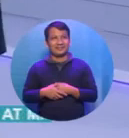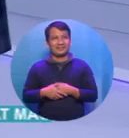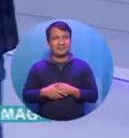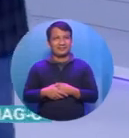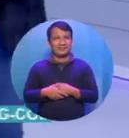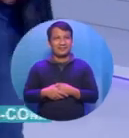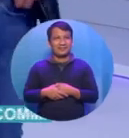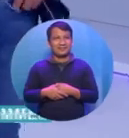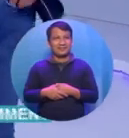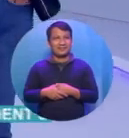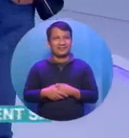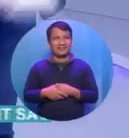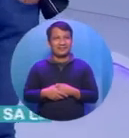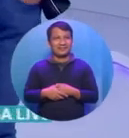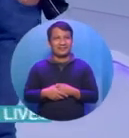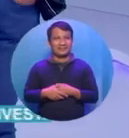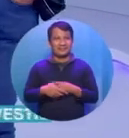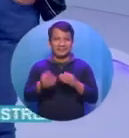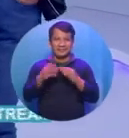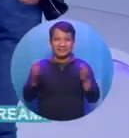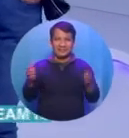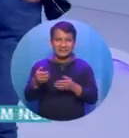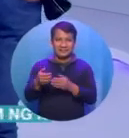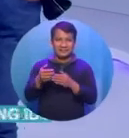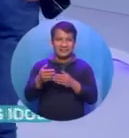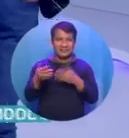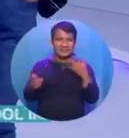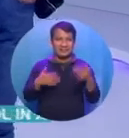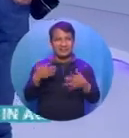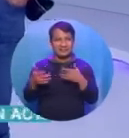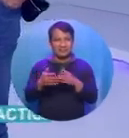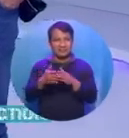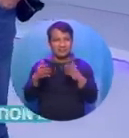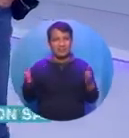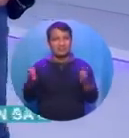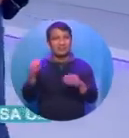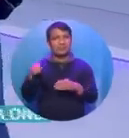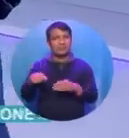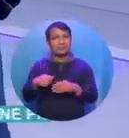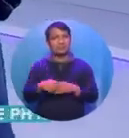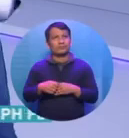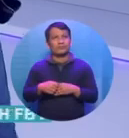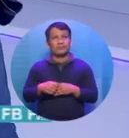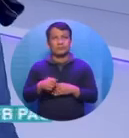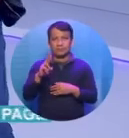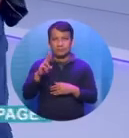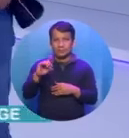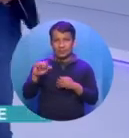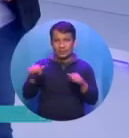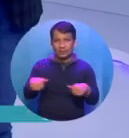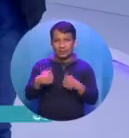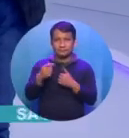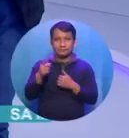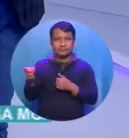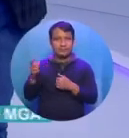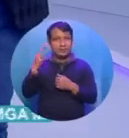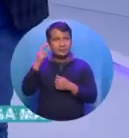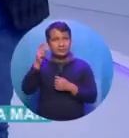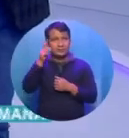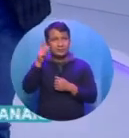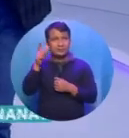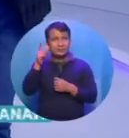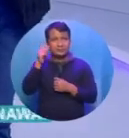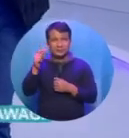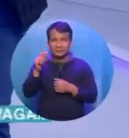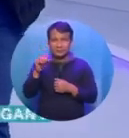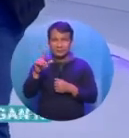Anyway, dito na tayo sa masaya. Masaya na naman. RJA Dance Challenge. Siya po si Lito